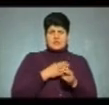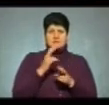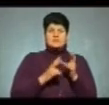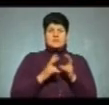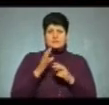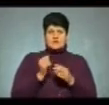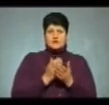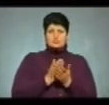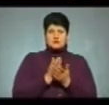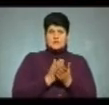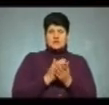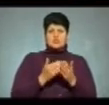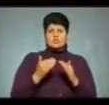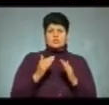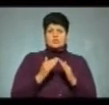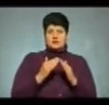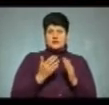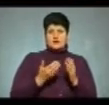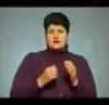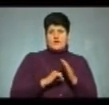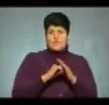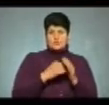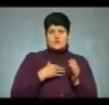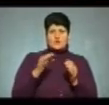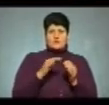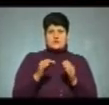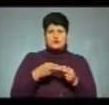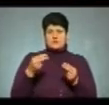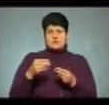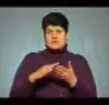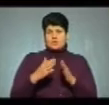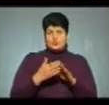підприємства, які обслуговують житловий фонд. У нас офіційно підписаний договір